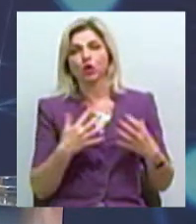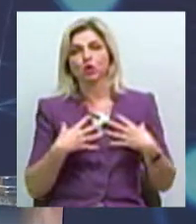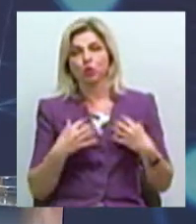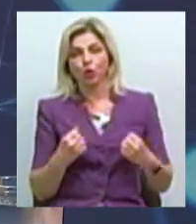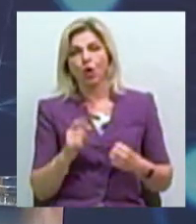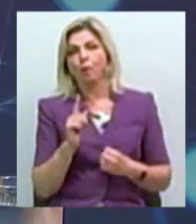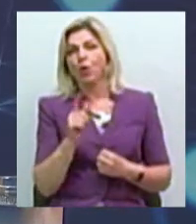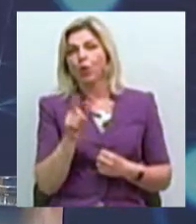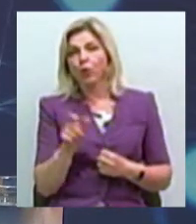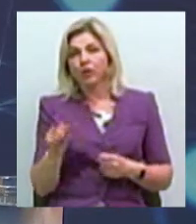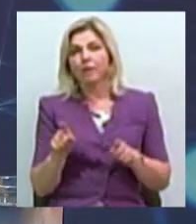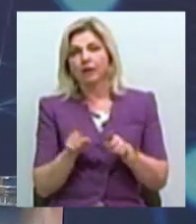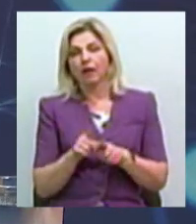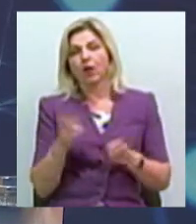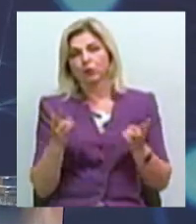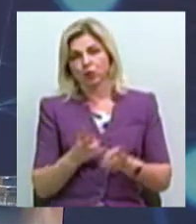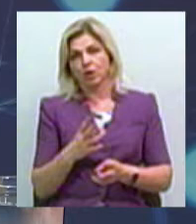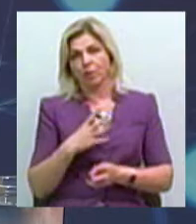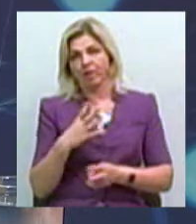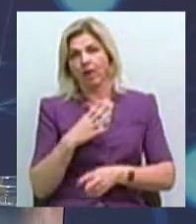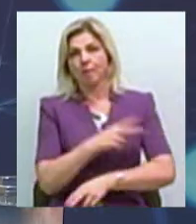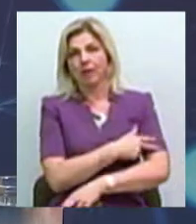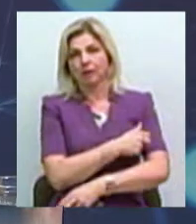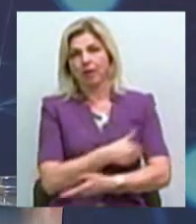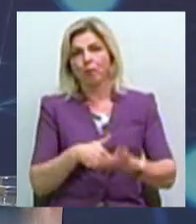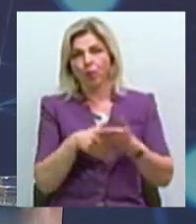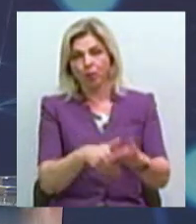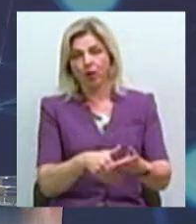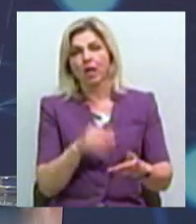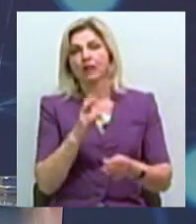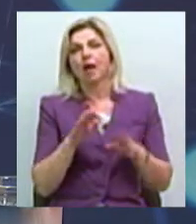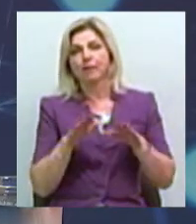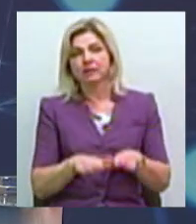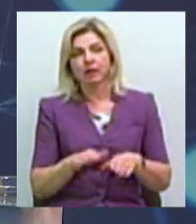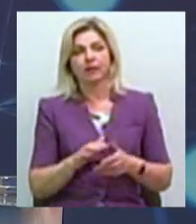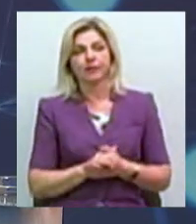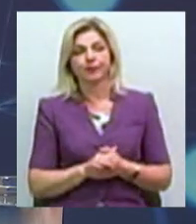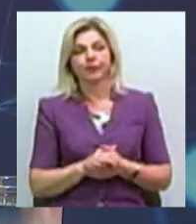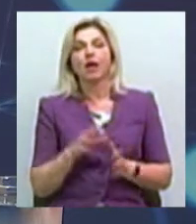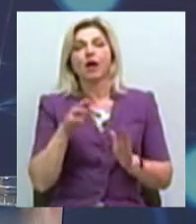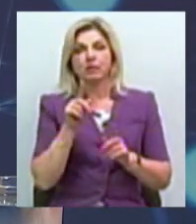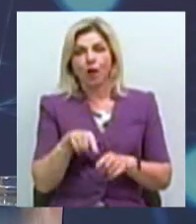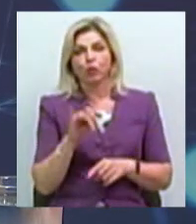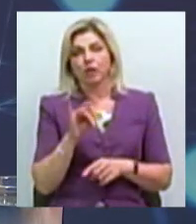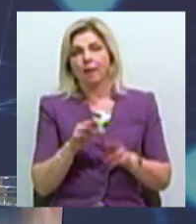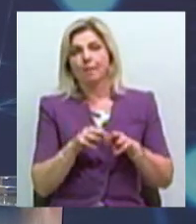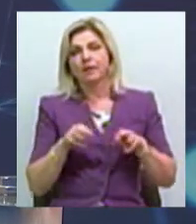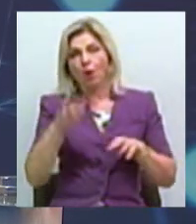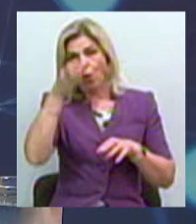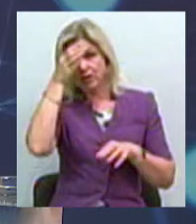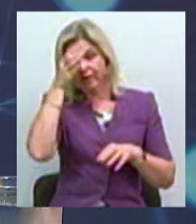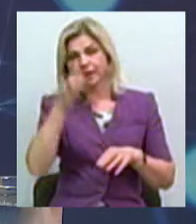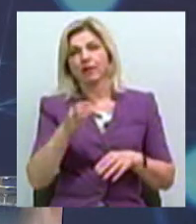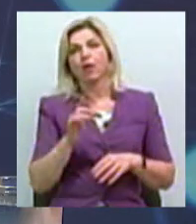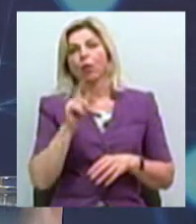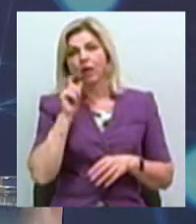таким людям потрібна і медична допомога, відповідні управління на місцях. Також це і Міністерство освіти і науки